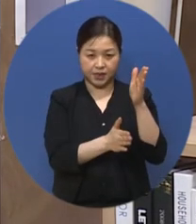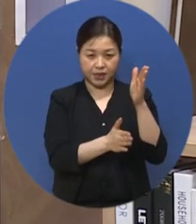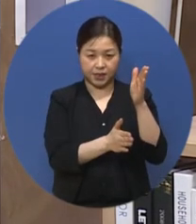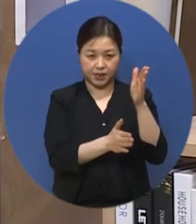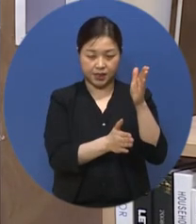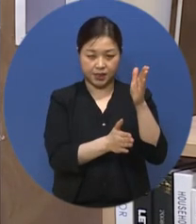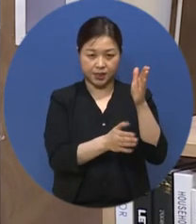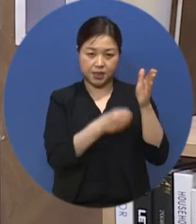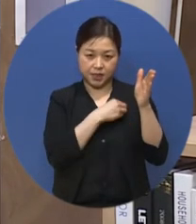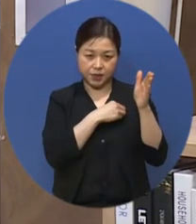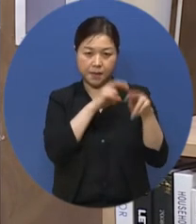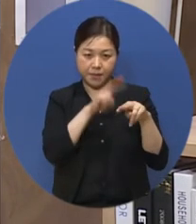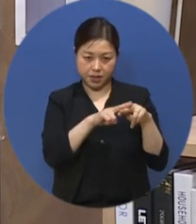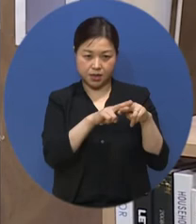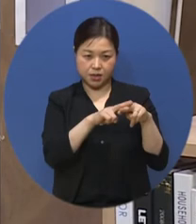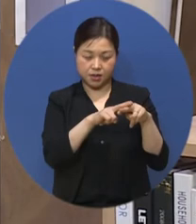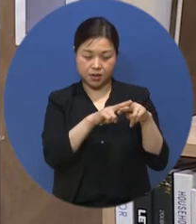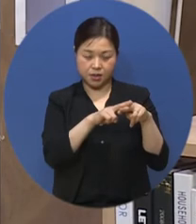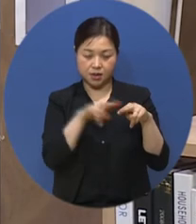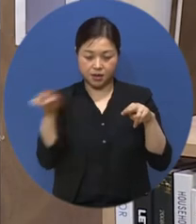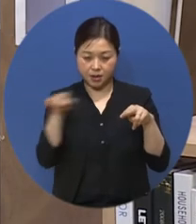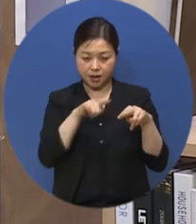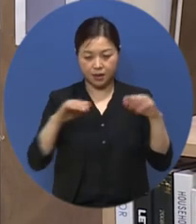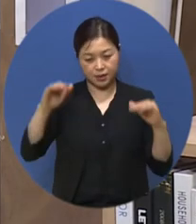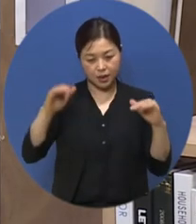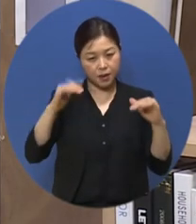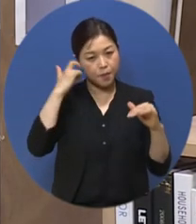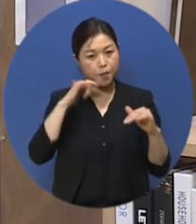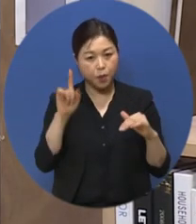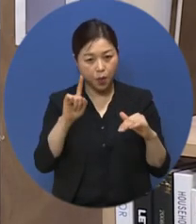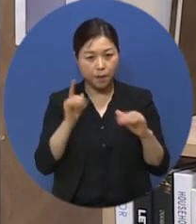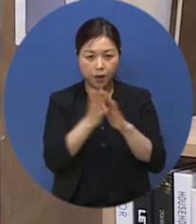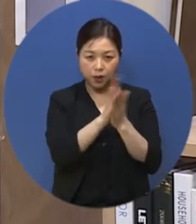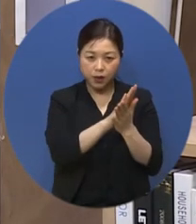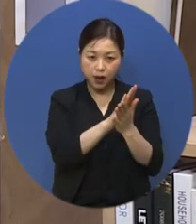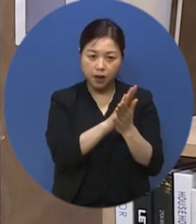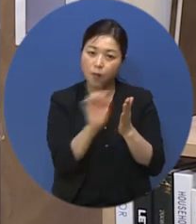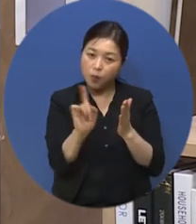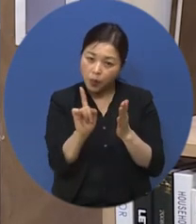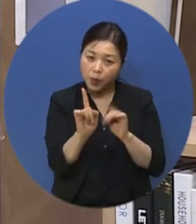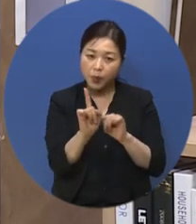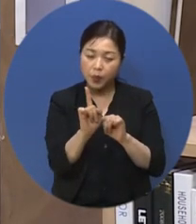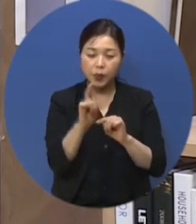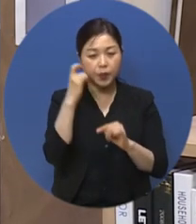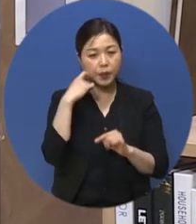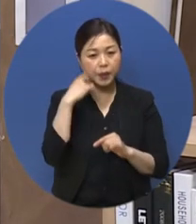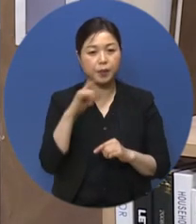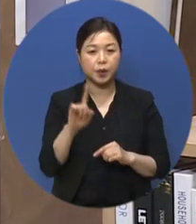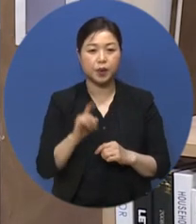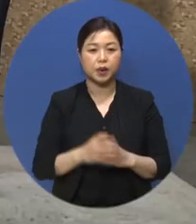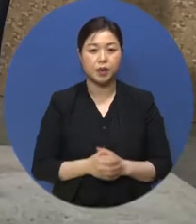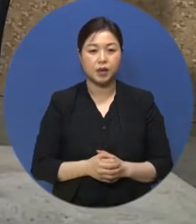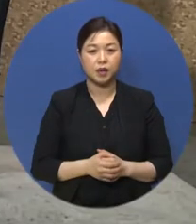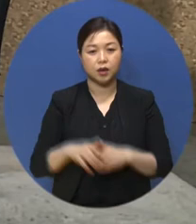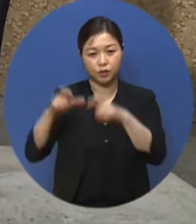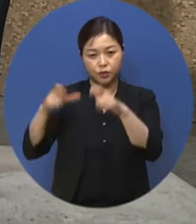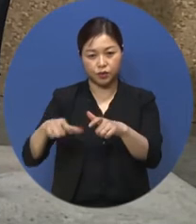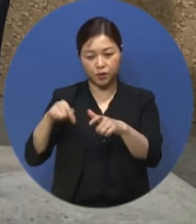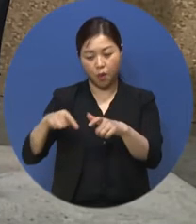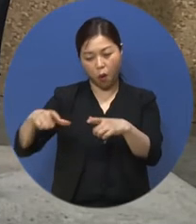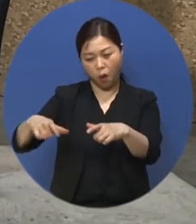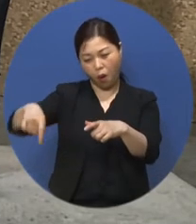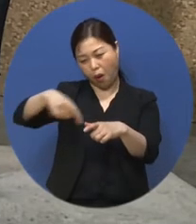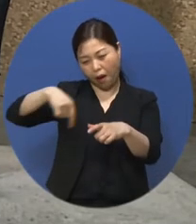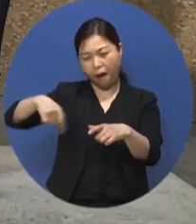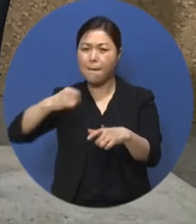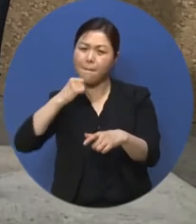뒤에 좀 가장 큰 차이라고 할까요? 좀 변화가 있다면 어떤 게 느껴지셨나요? 그러니까 구는 바운더리가 적지